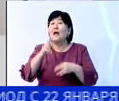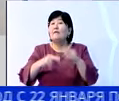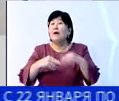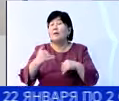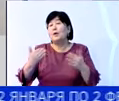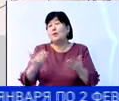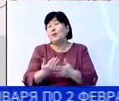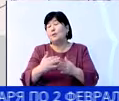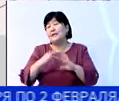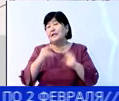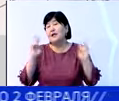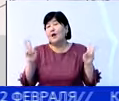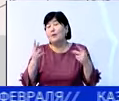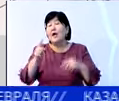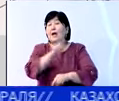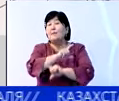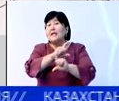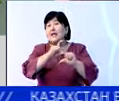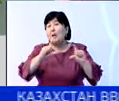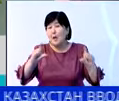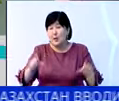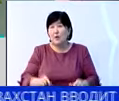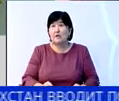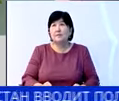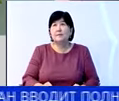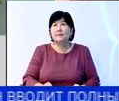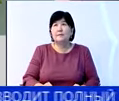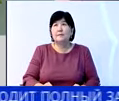новых зданий сельского клуба, медицинской амбулатории.